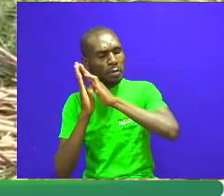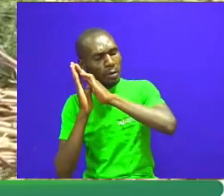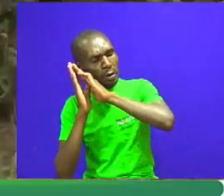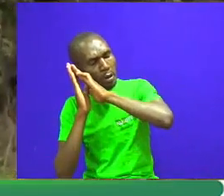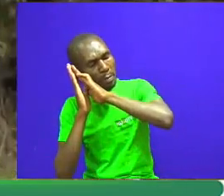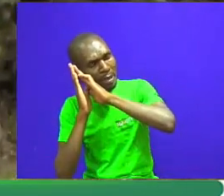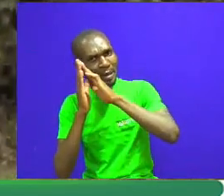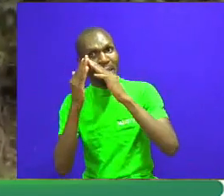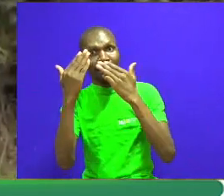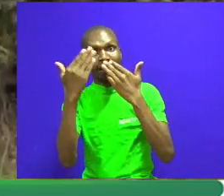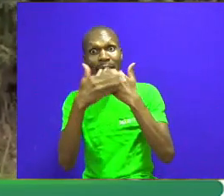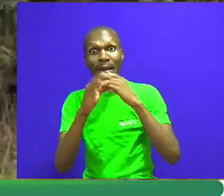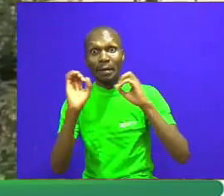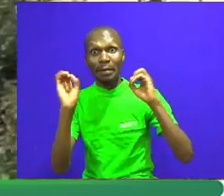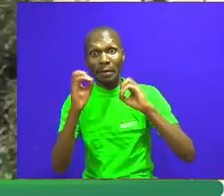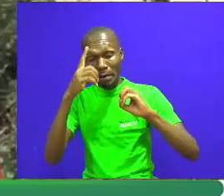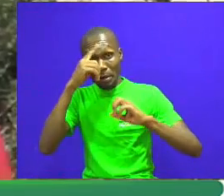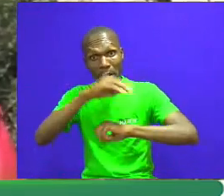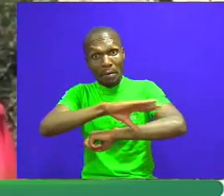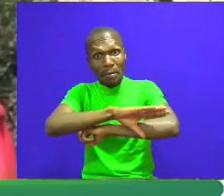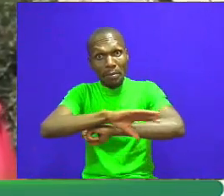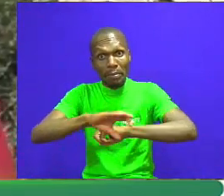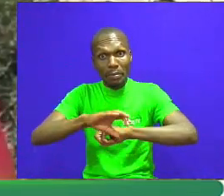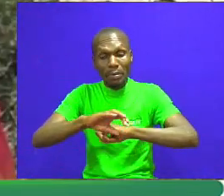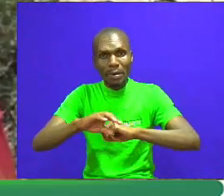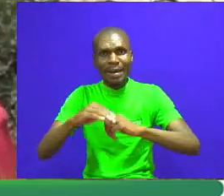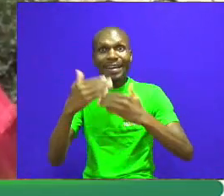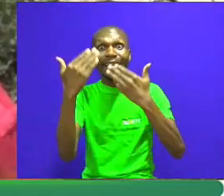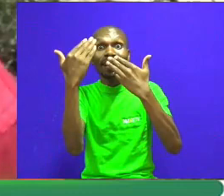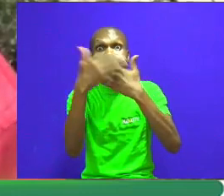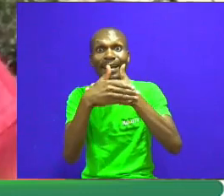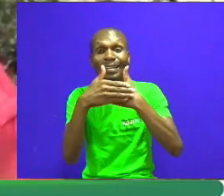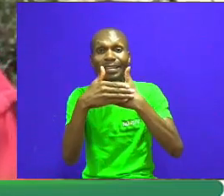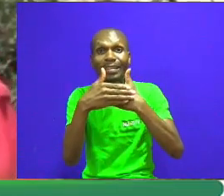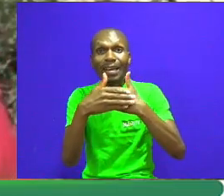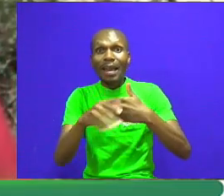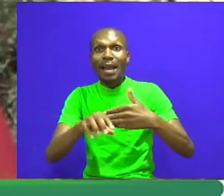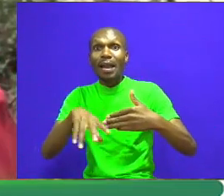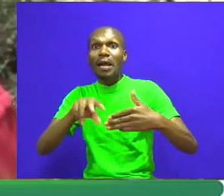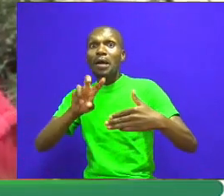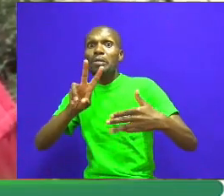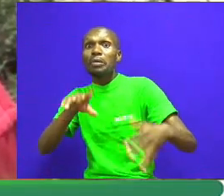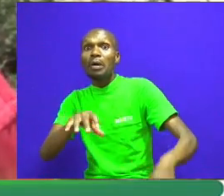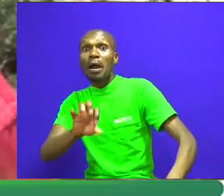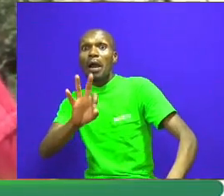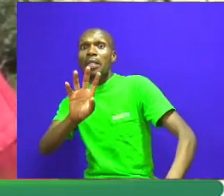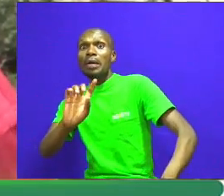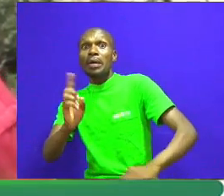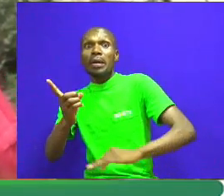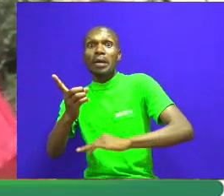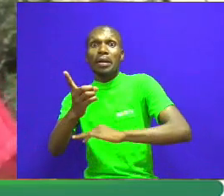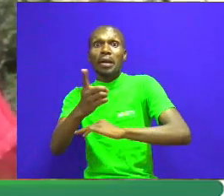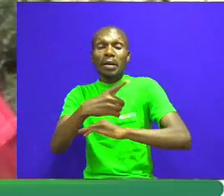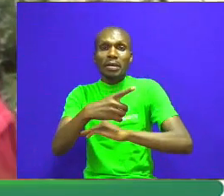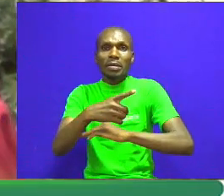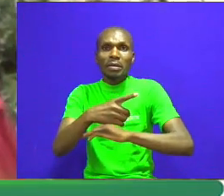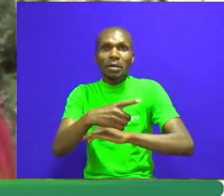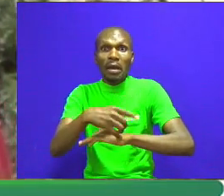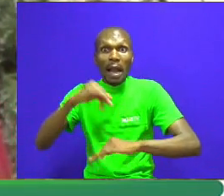ibi waira nireire sinseme iyo. Siku mbili ama tatu kwa wiki atuwezi ilia juu ngombe